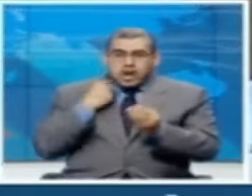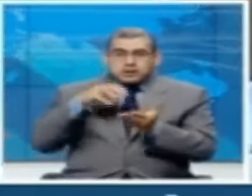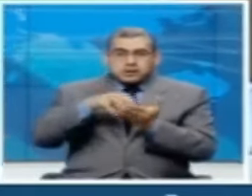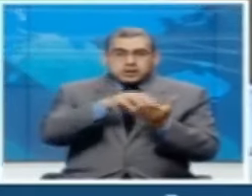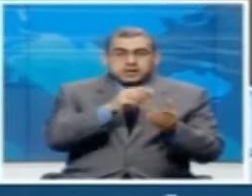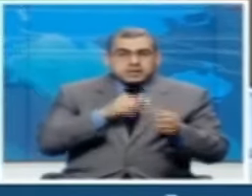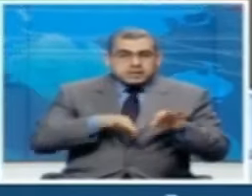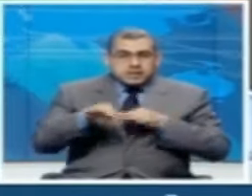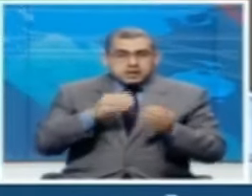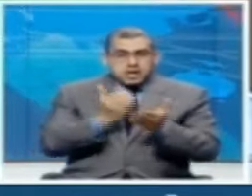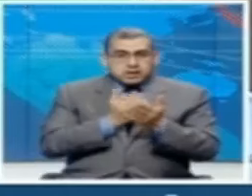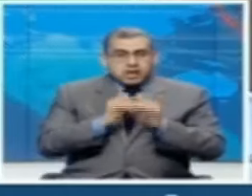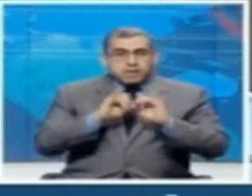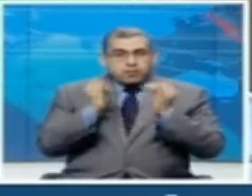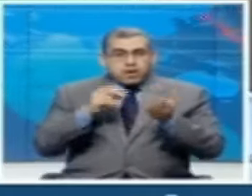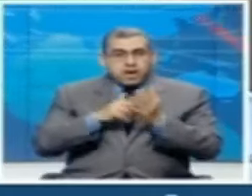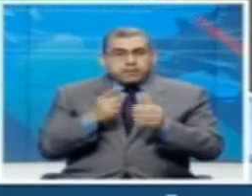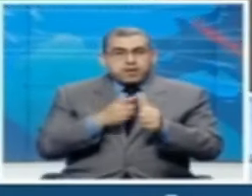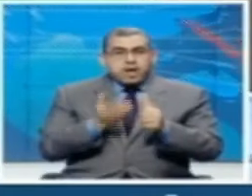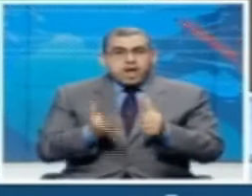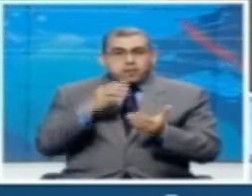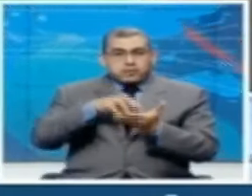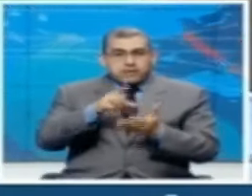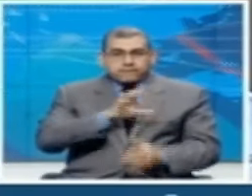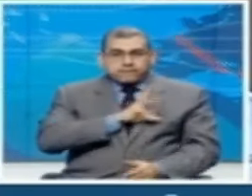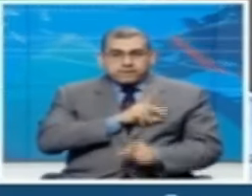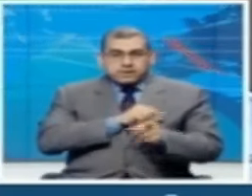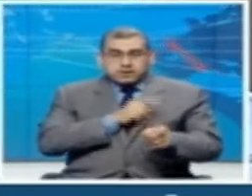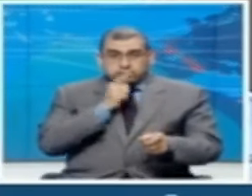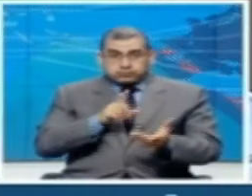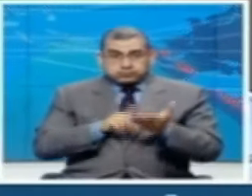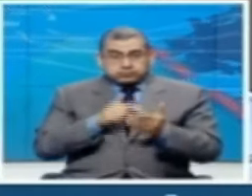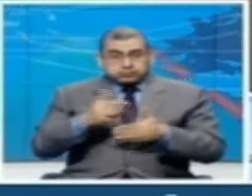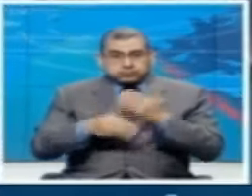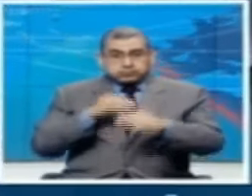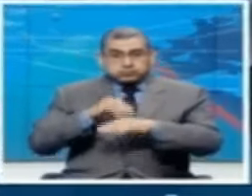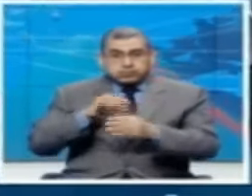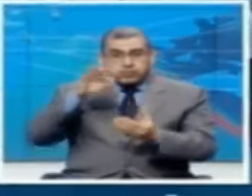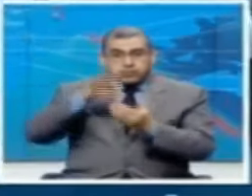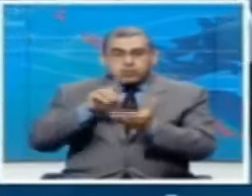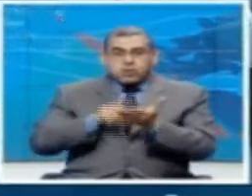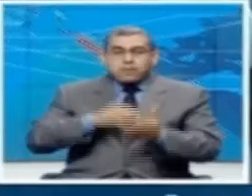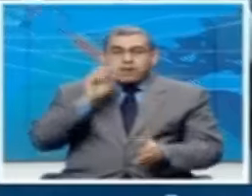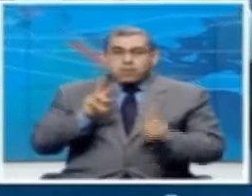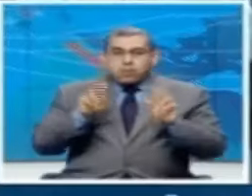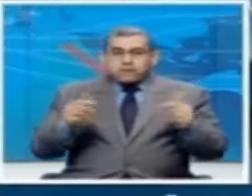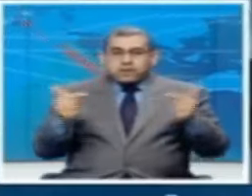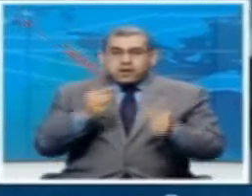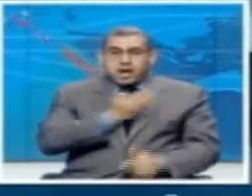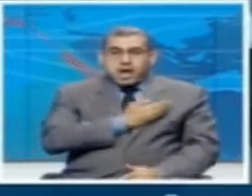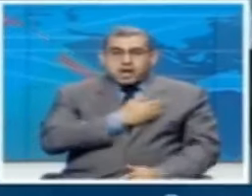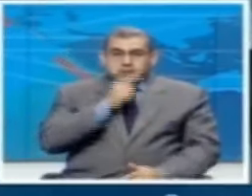والاقتصاديه والاجتماعيه وخاصه القضيه الفلسطينيه حيث طالبت موريتانيا بضروره وقف اطلاق النار